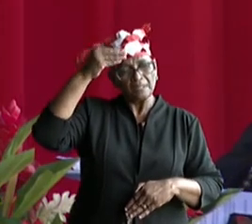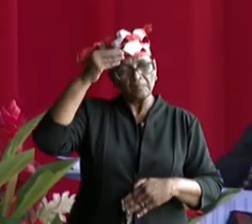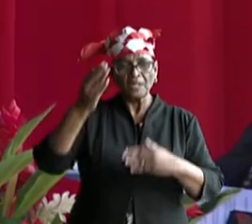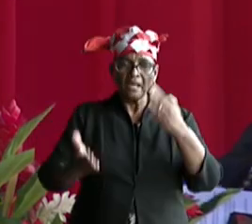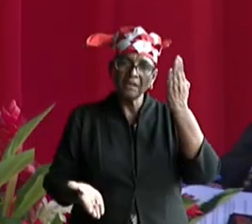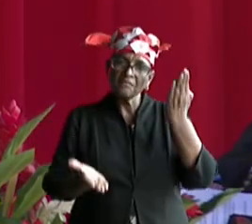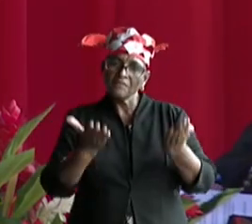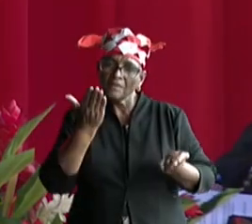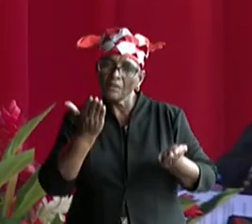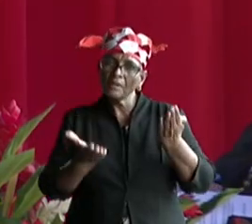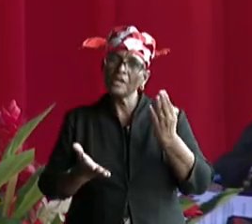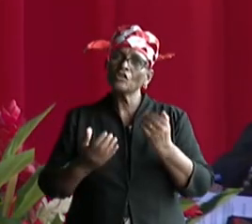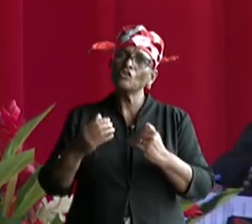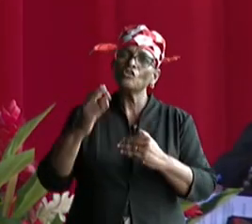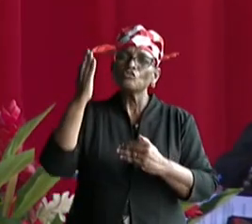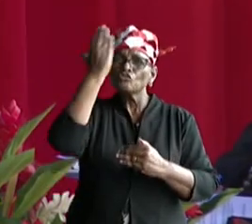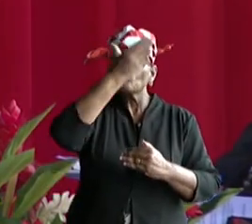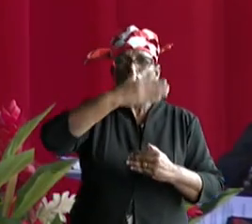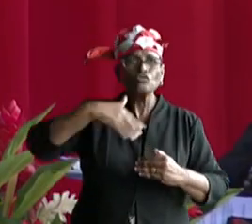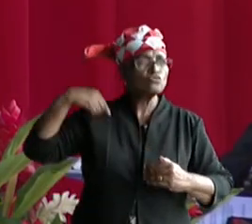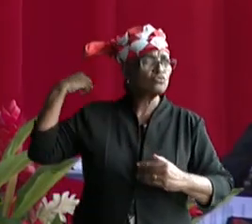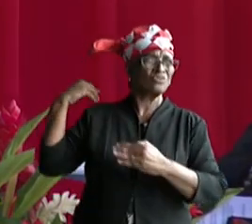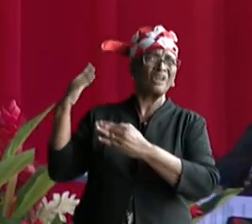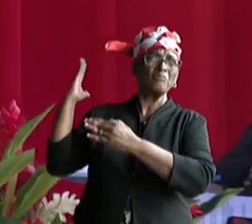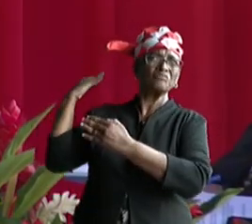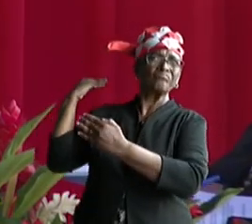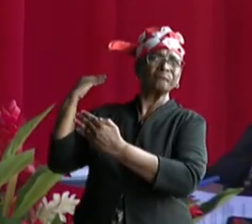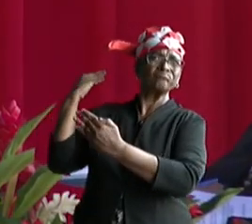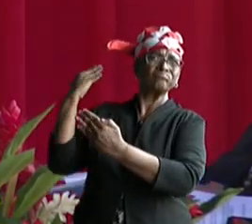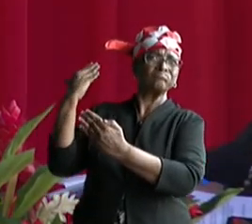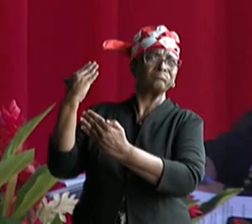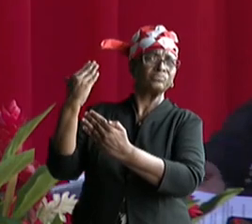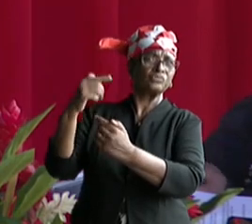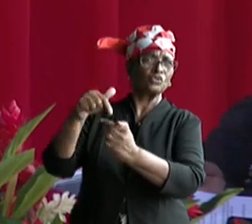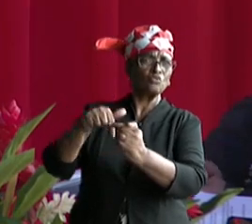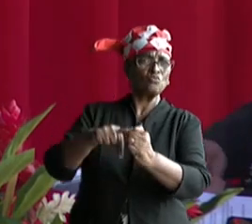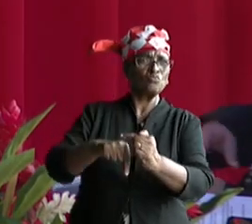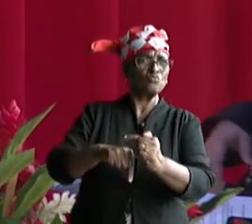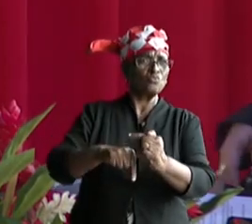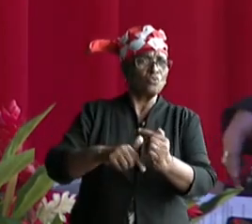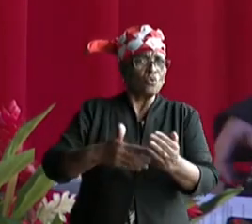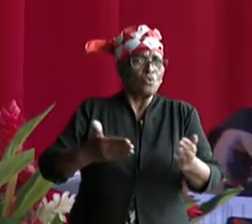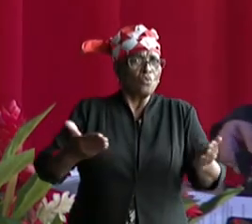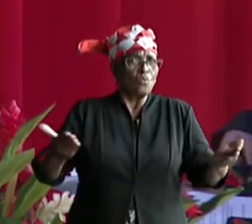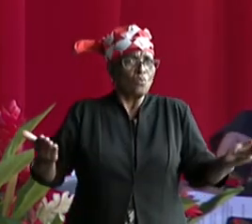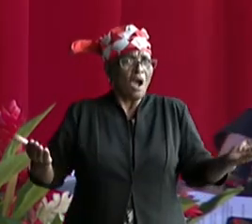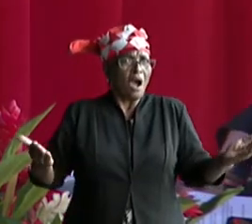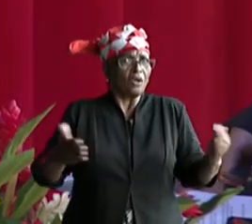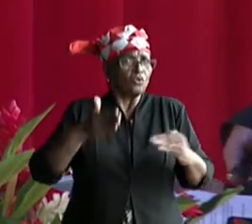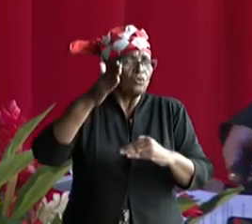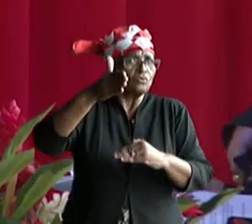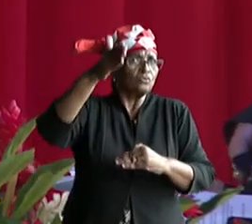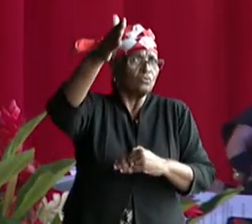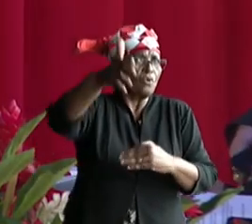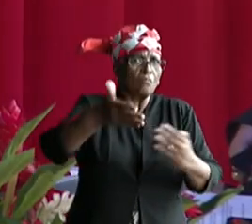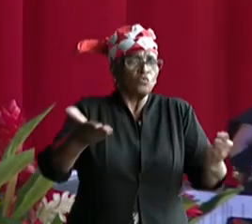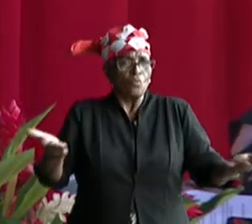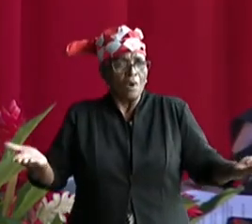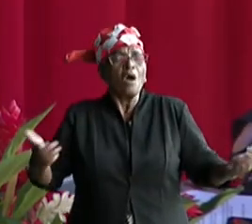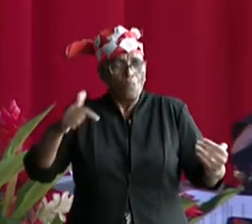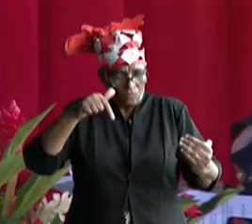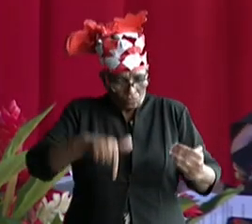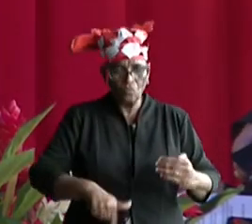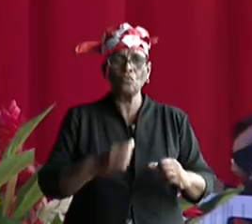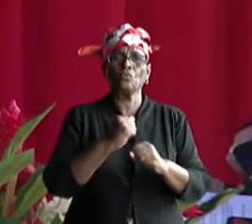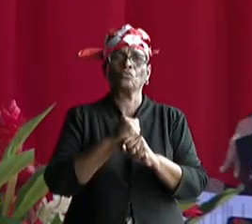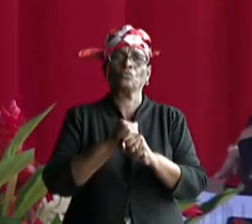Suriname vandaan komt, hoe het was, waar we thans zijn en waar wij in de toekomst zullen zijn. Ik zie